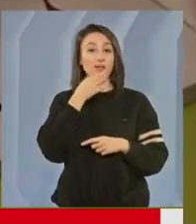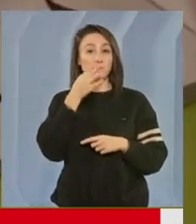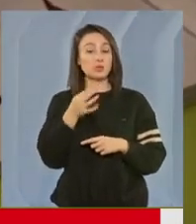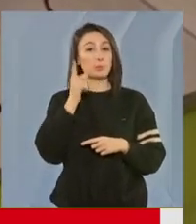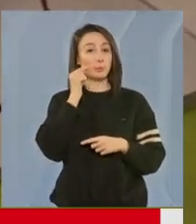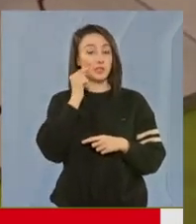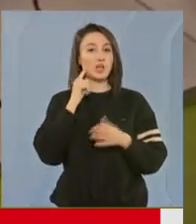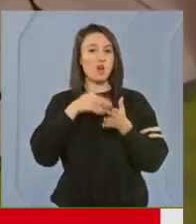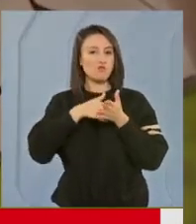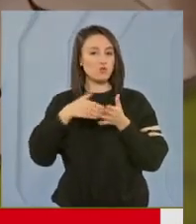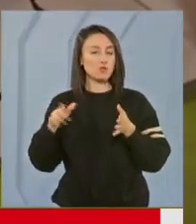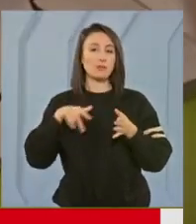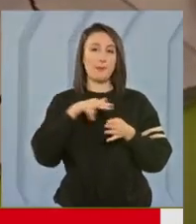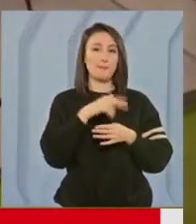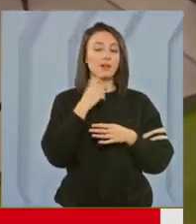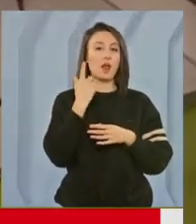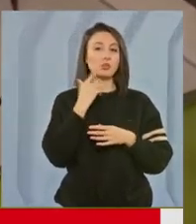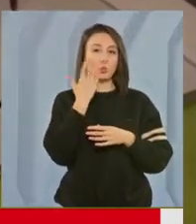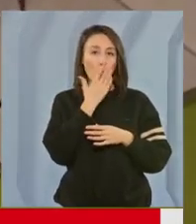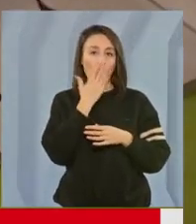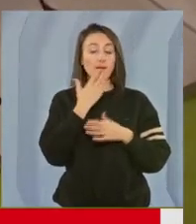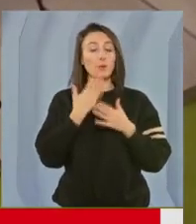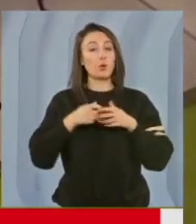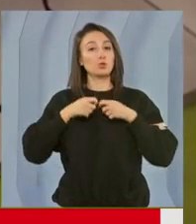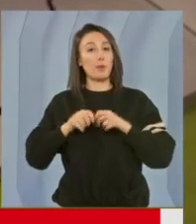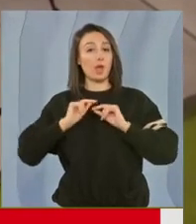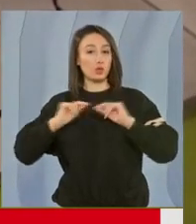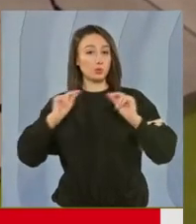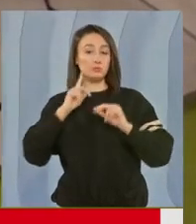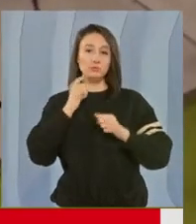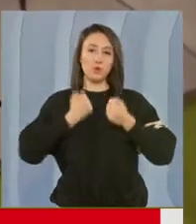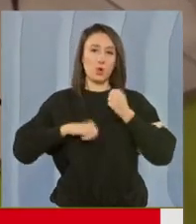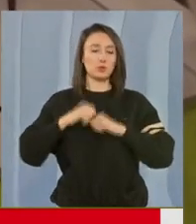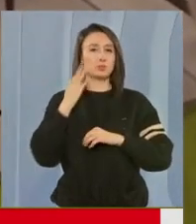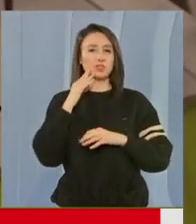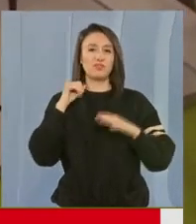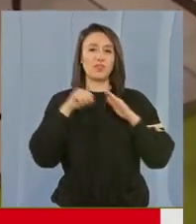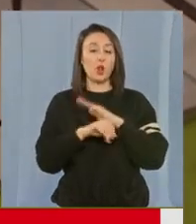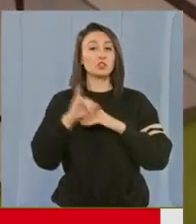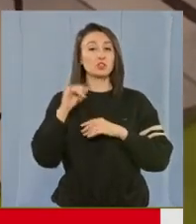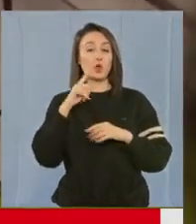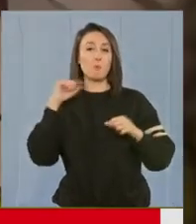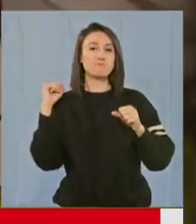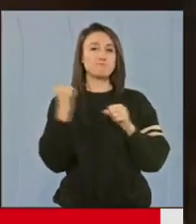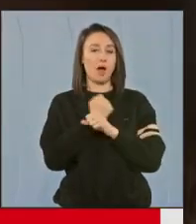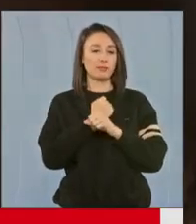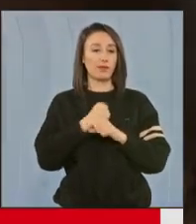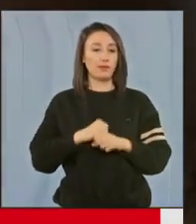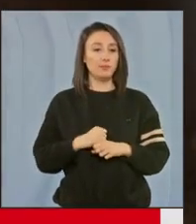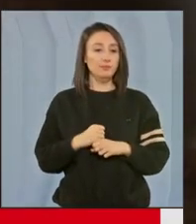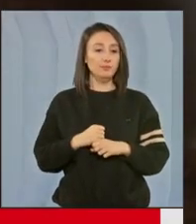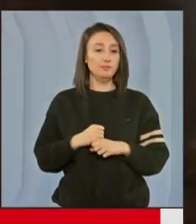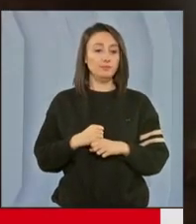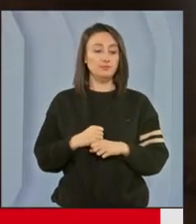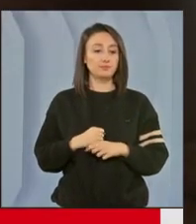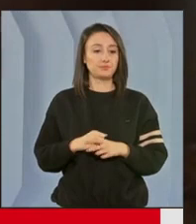părinților că refuză să mai meargă la grădiniță pentru că doamna educatoare are un comportament violent și o bate cu nuiaua atunci când face